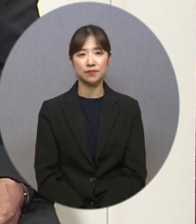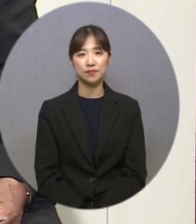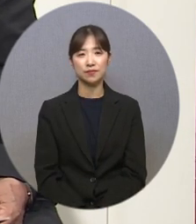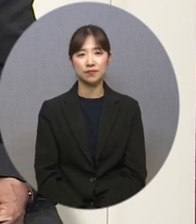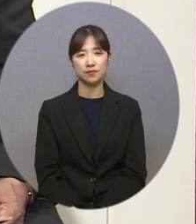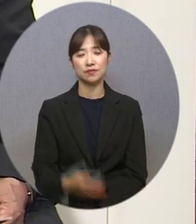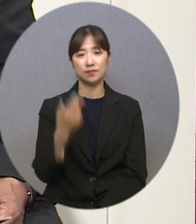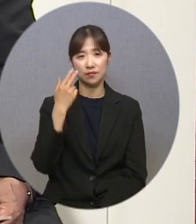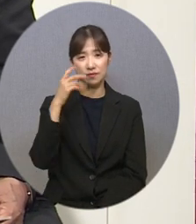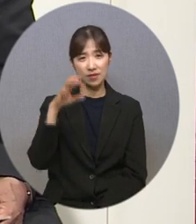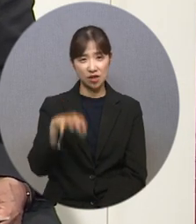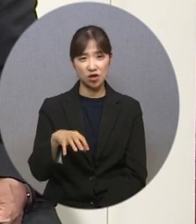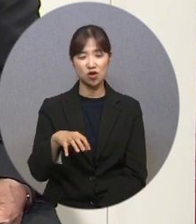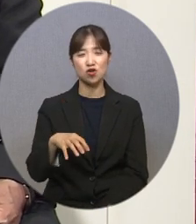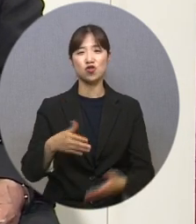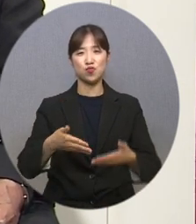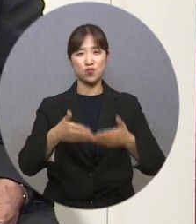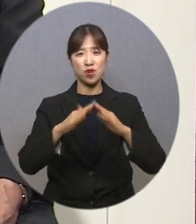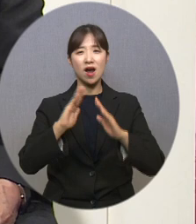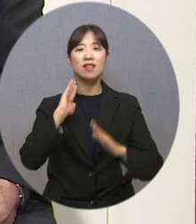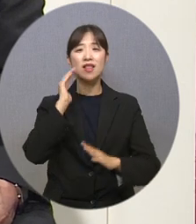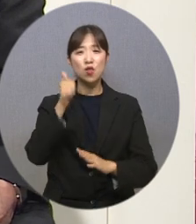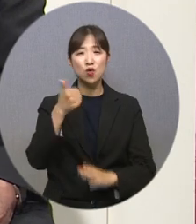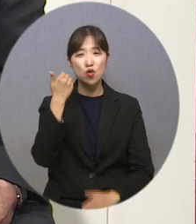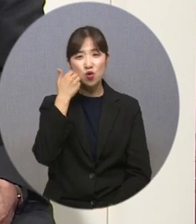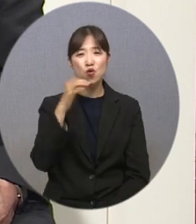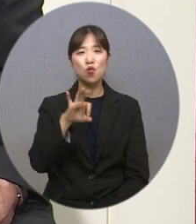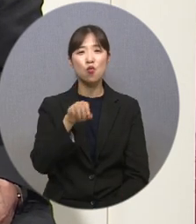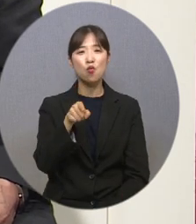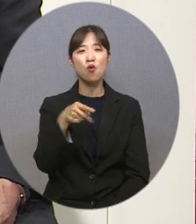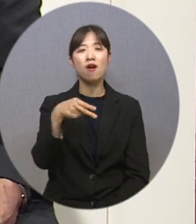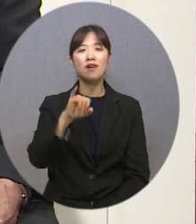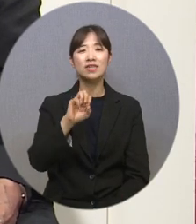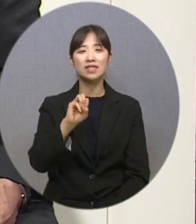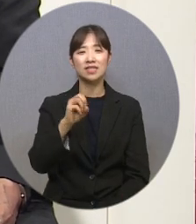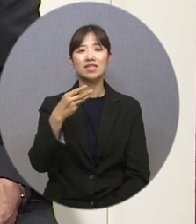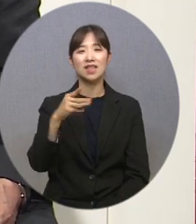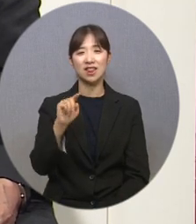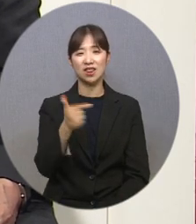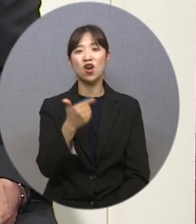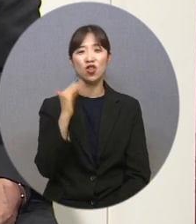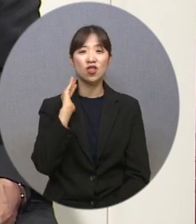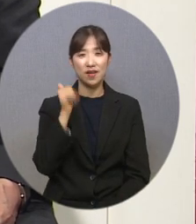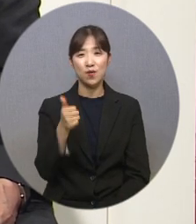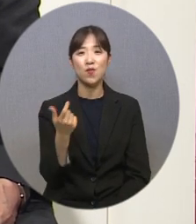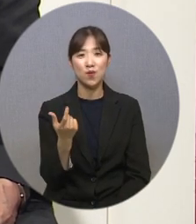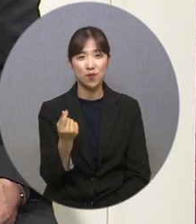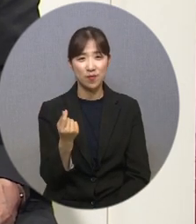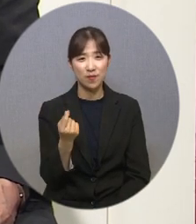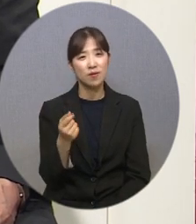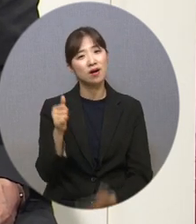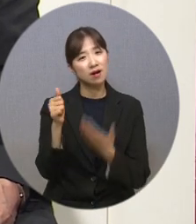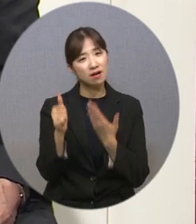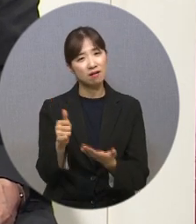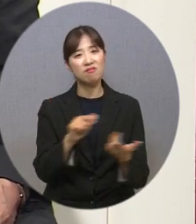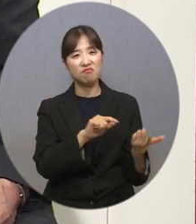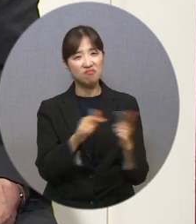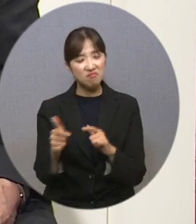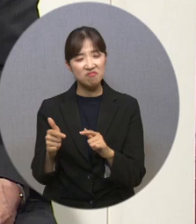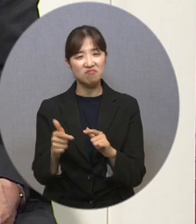미국의 건국 대통령이 이제 워싱턴이라고 봐야죠. 워싱턴 대통령의 그 여러